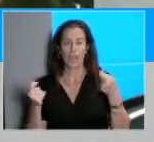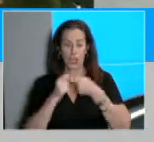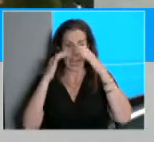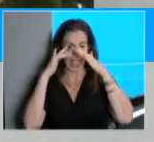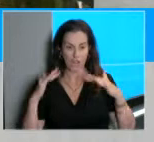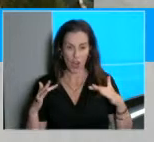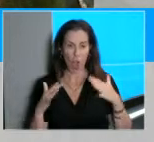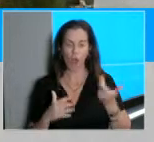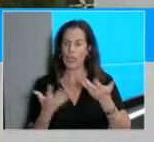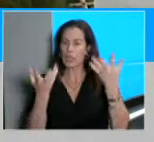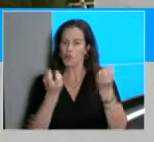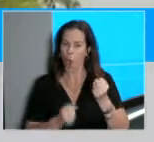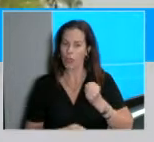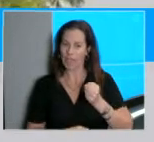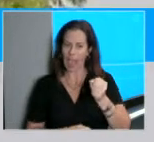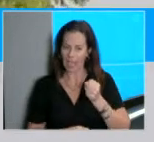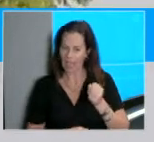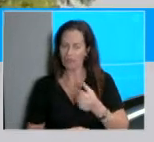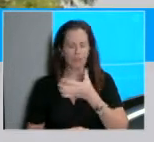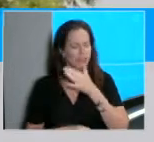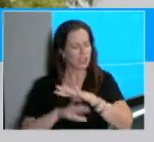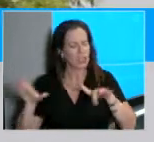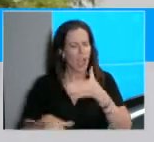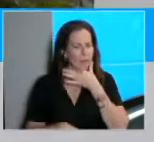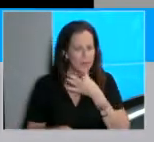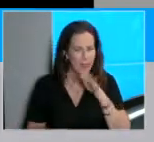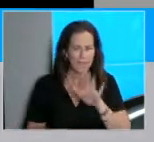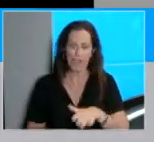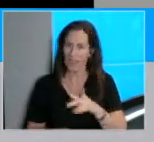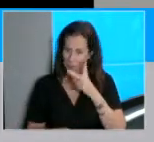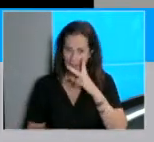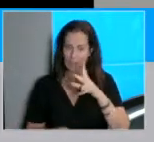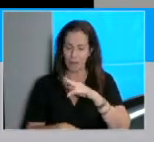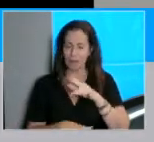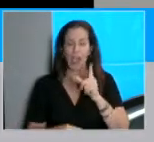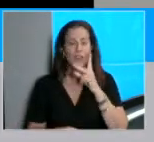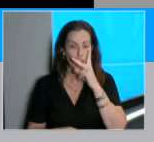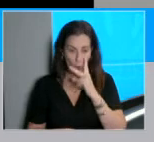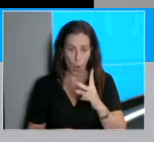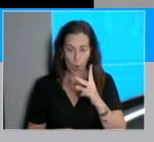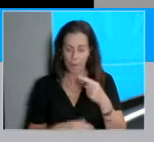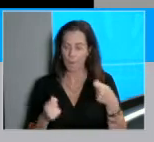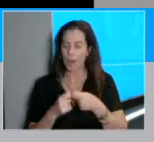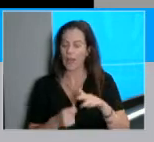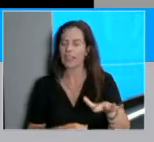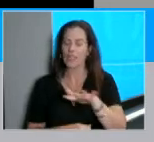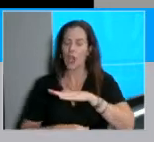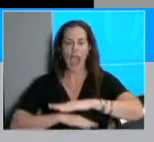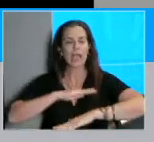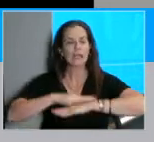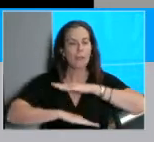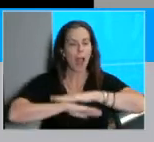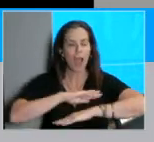לבנון תיירותית הם יפים, נחמדים, יש שם חוקים יפים, חלקם גם ביקרתי, אבל כשמסתכלים רגע ברמה האסטרטגית,